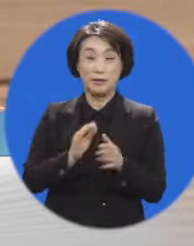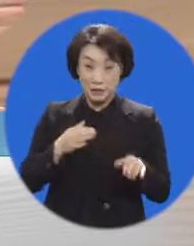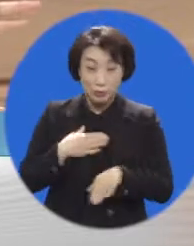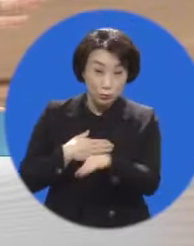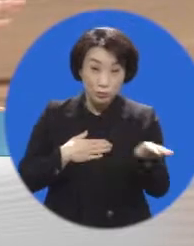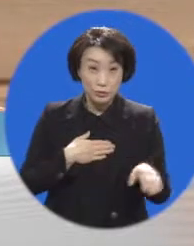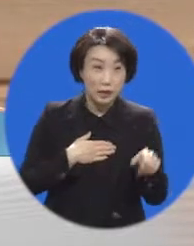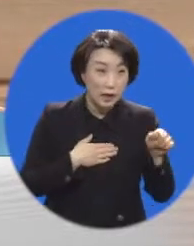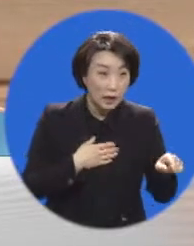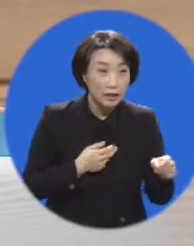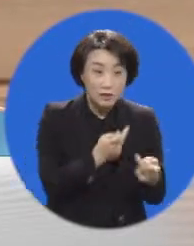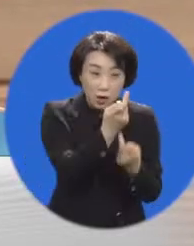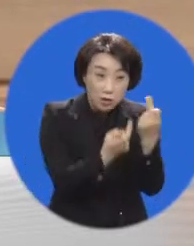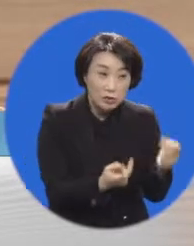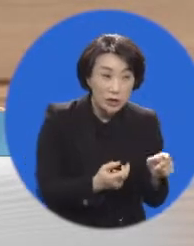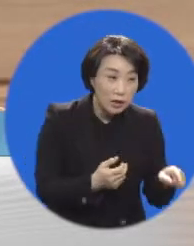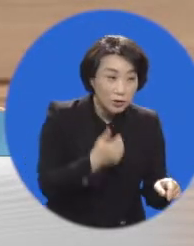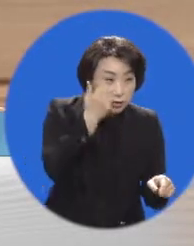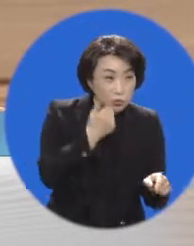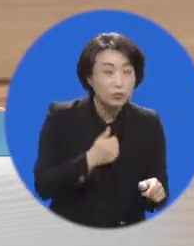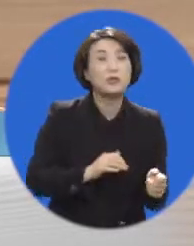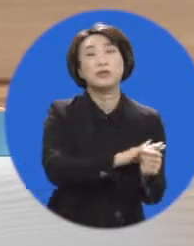우리가 형제를 사랑함으로